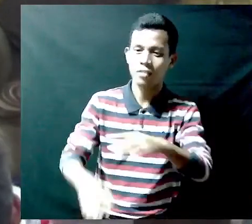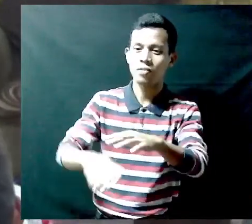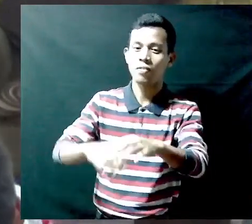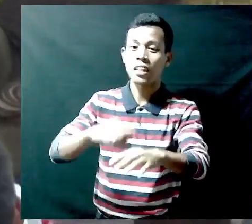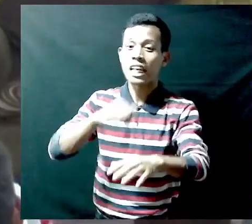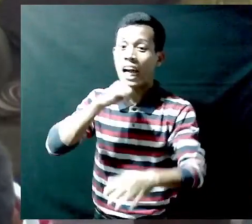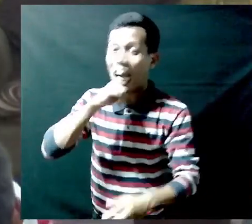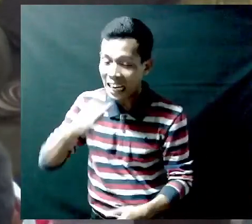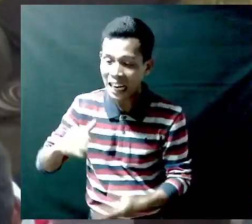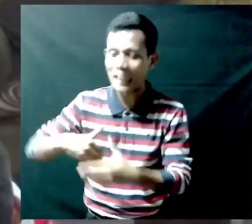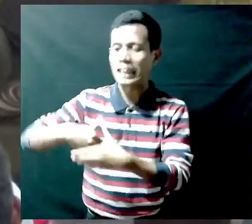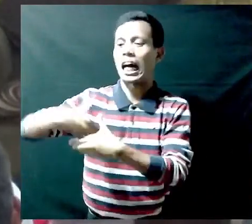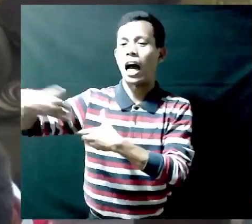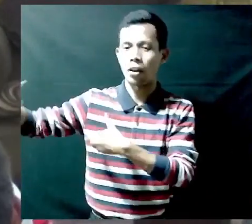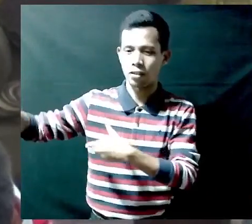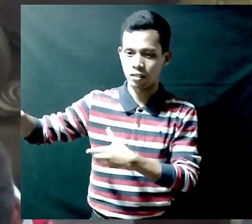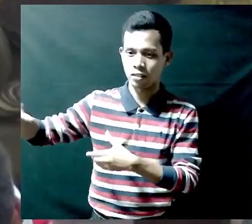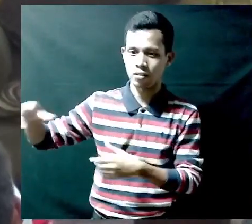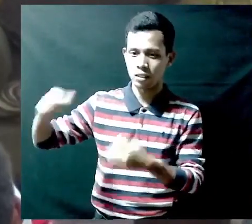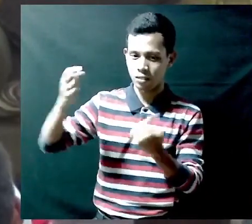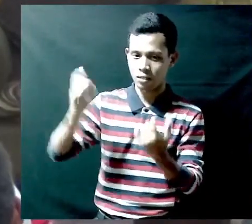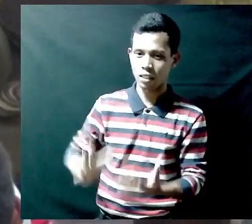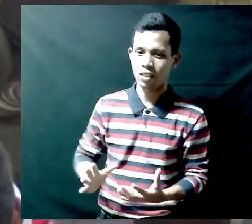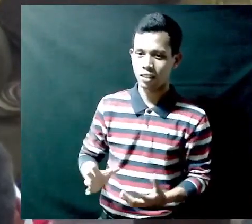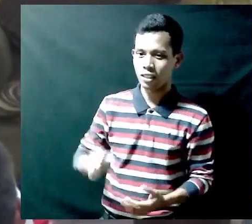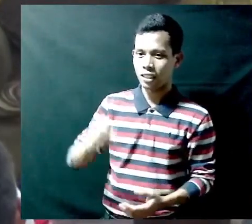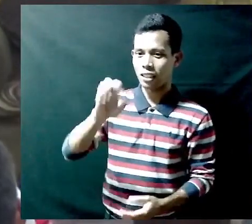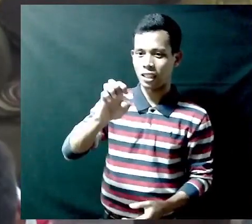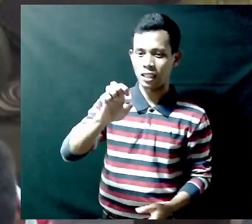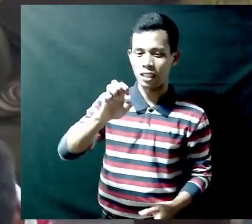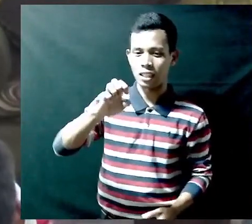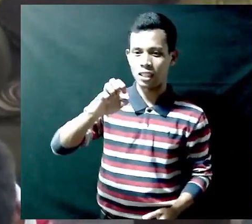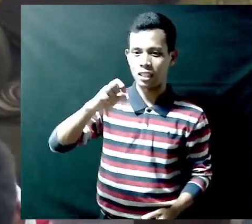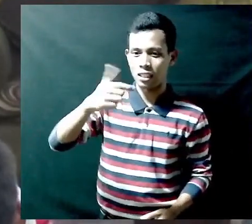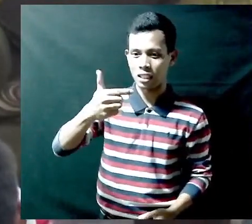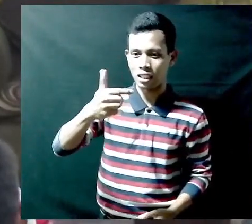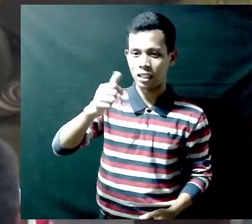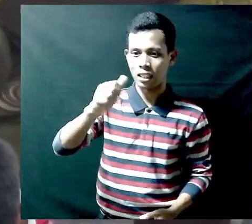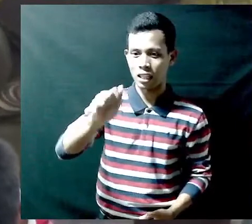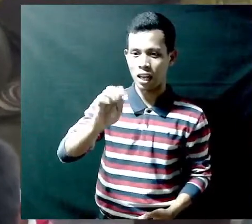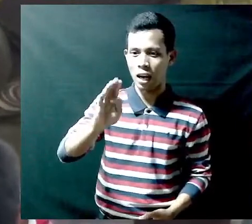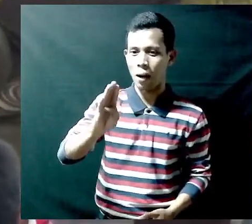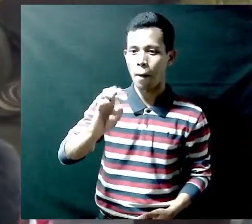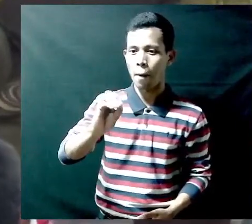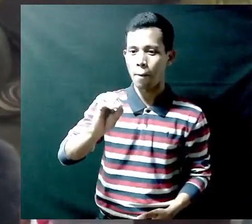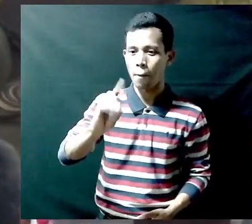Wag sana dumating ang time na naglilingkod tayo na wala na pala si Lord at tina nating kasama.